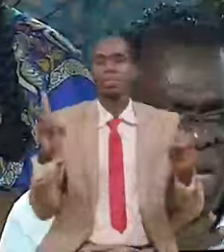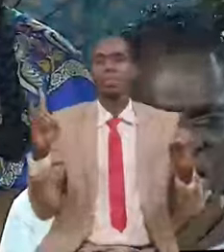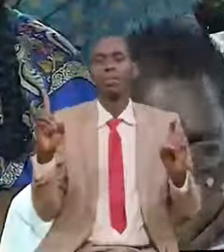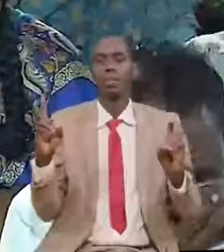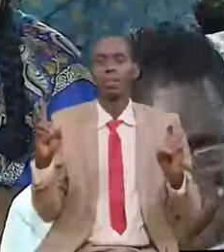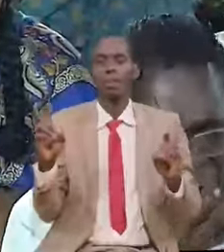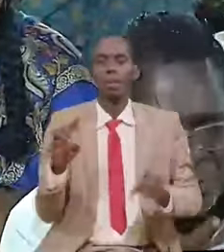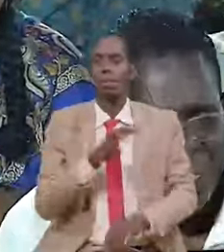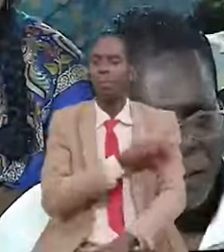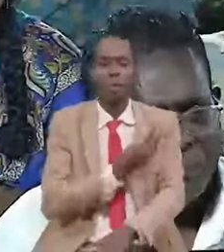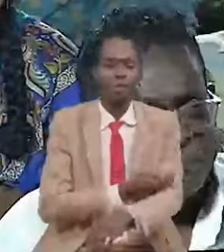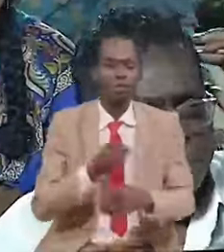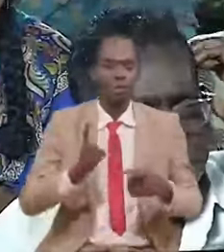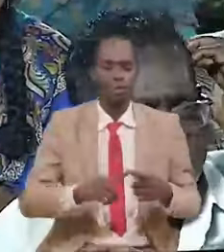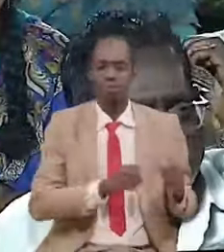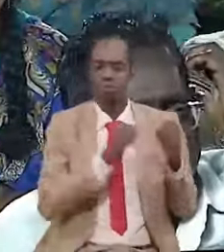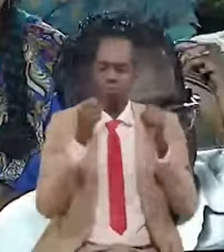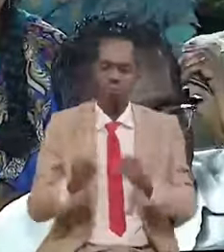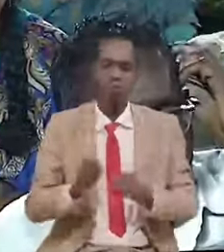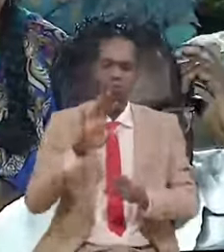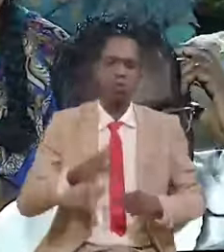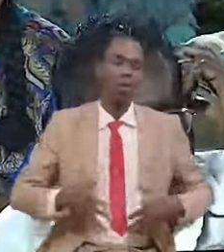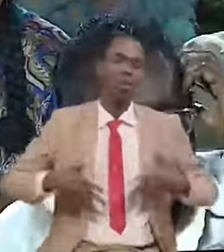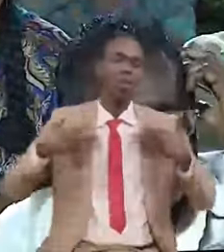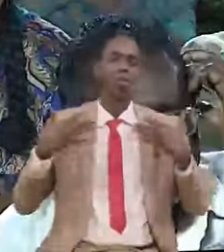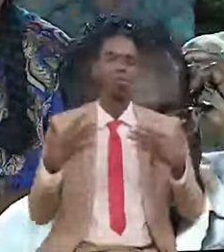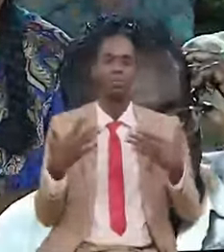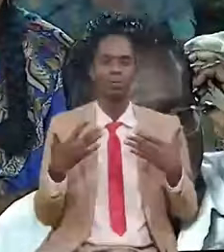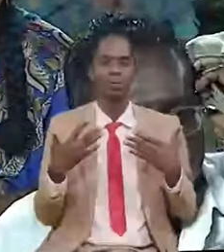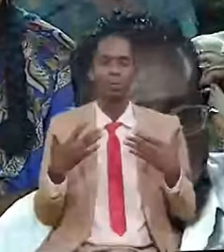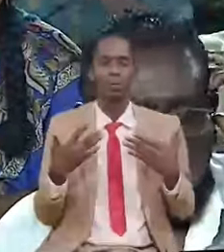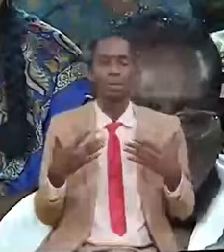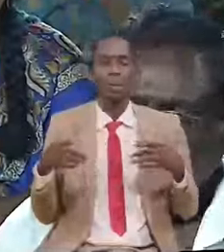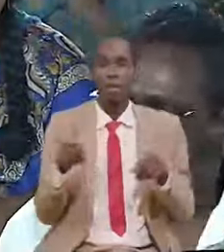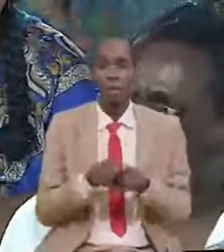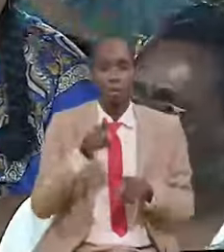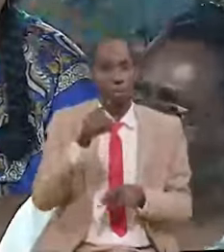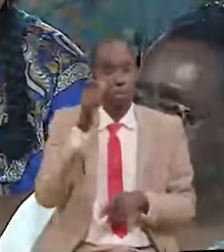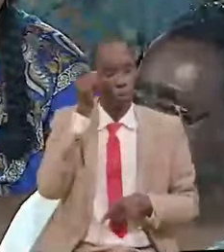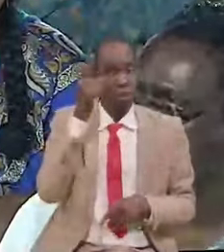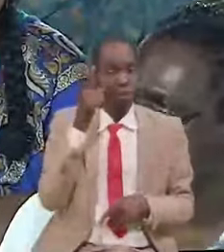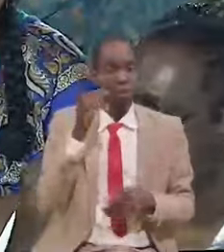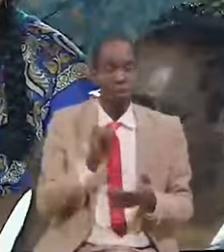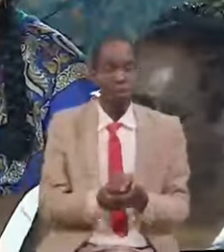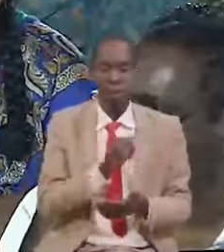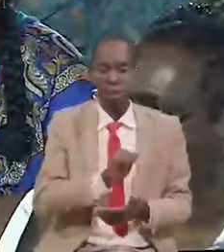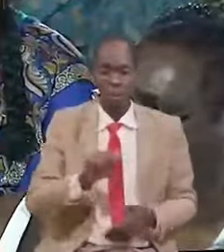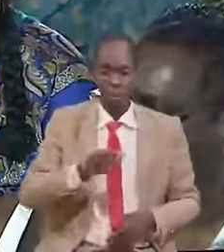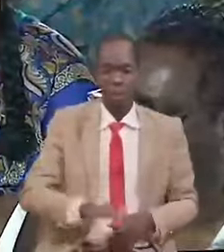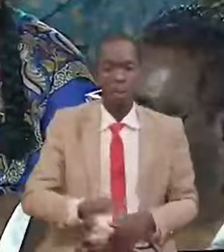Puissant pour fortifier ta vie. Et comme tu comprends, un fils est né.